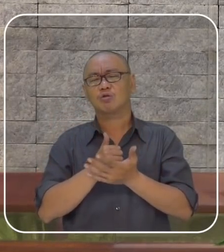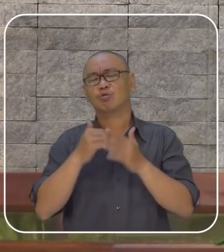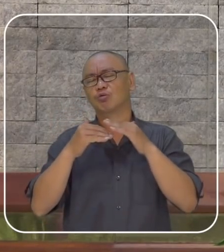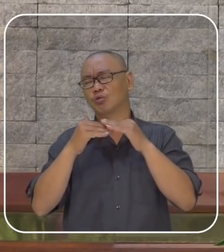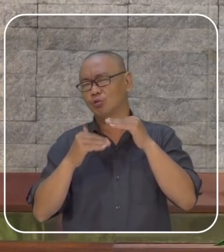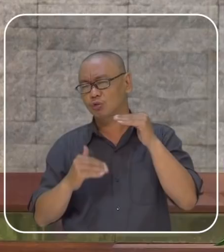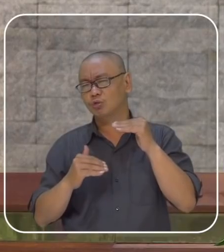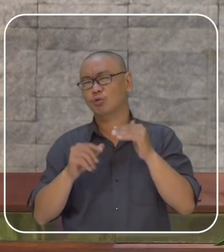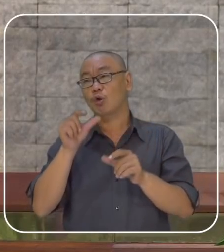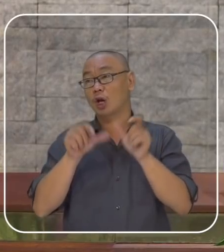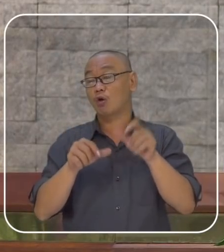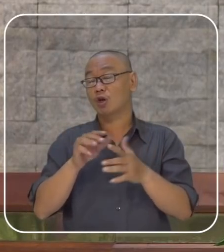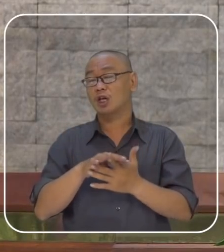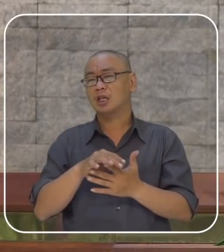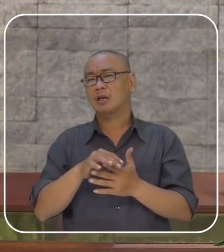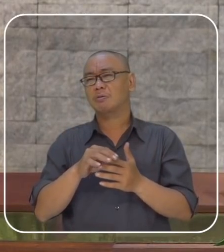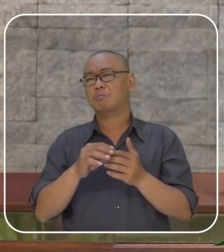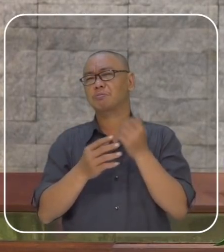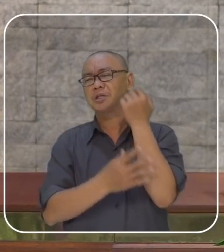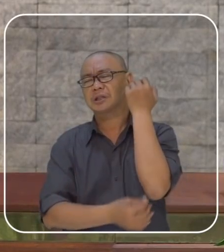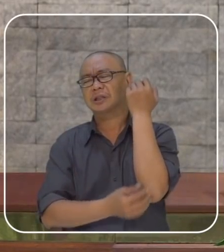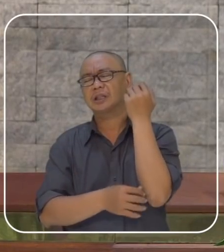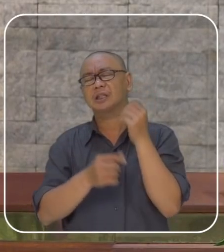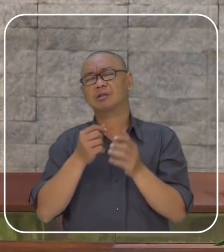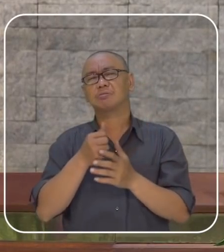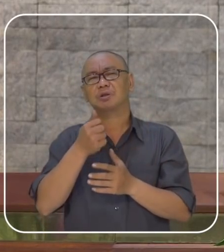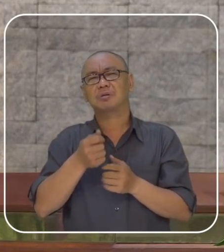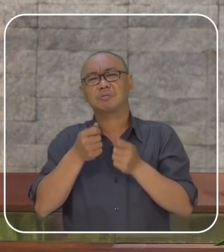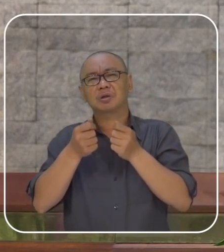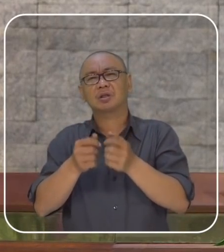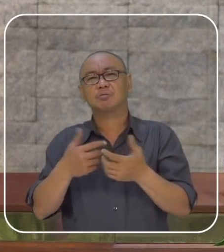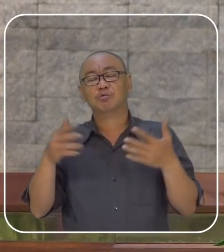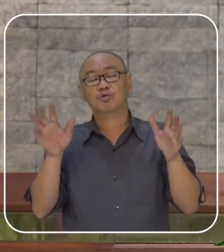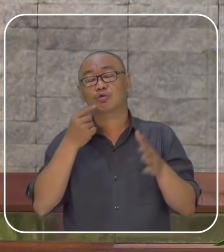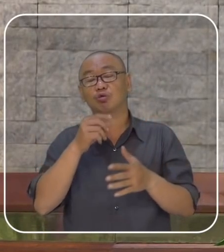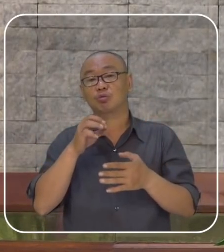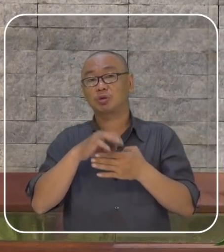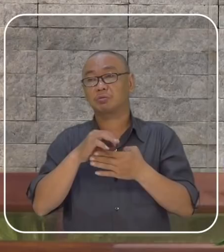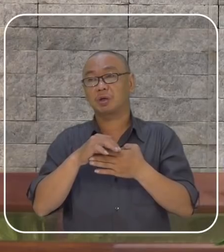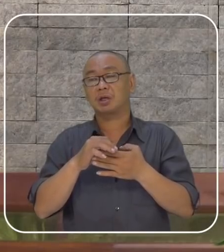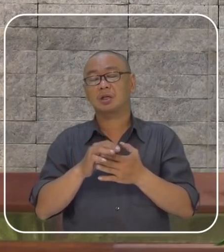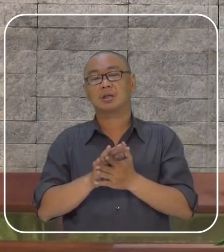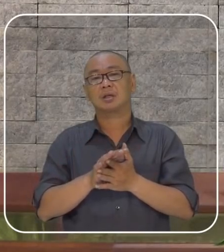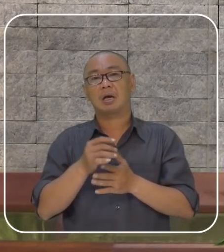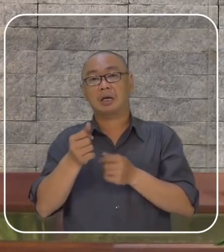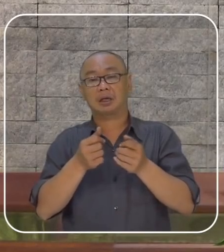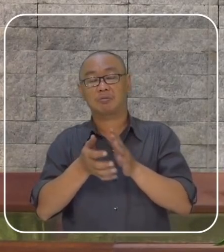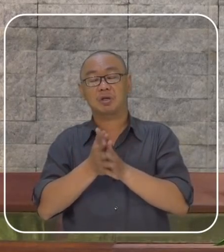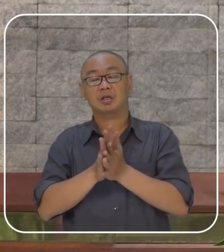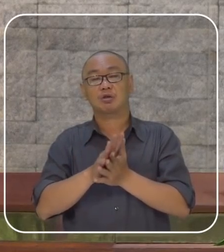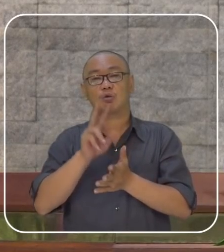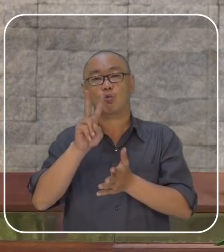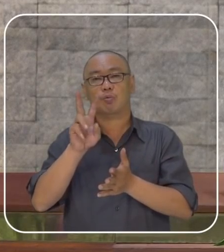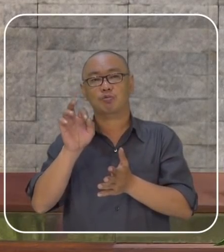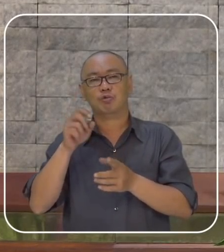Sehingga orang-orang miskin yang hanya bisa membeli burung untuk dipersembahkan, harganya bisa menjadi 20 kali lipat, saudara.